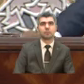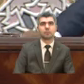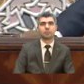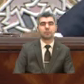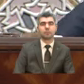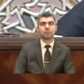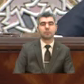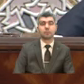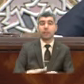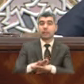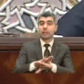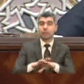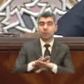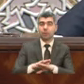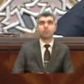إلا سمحتوا